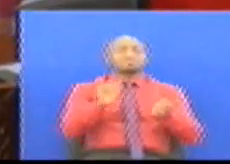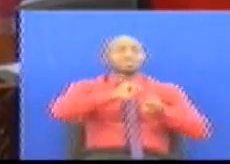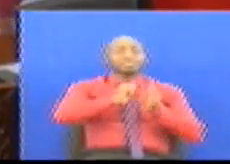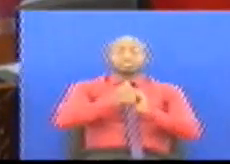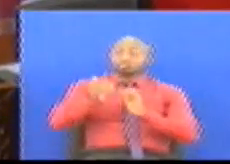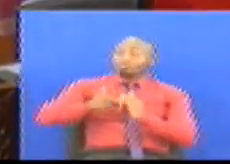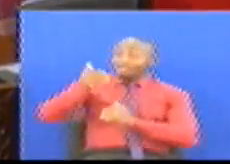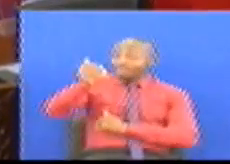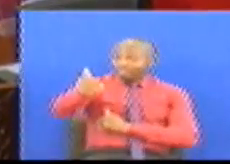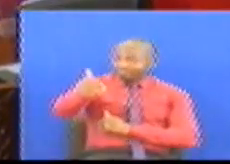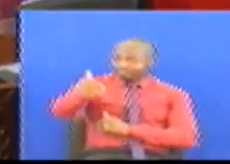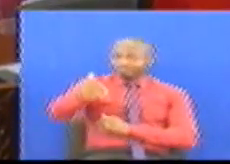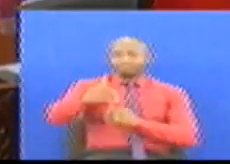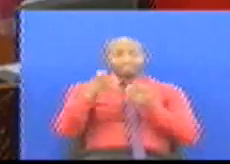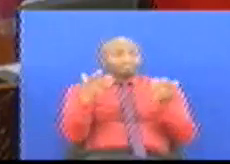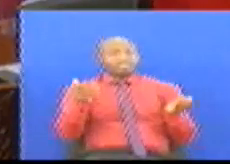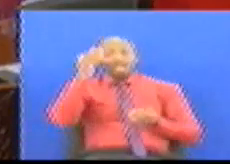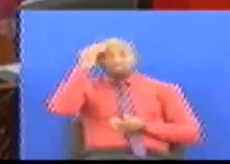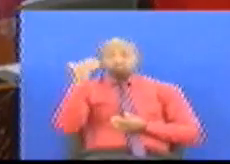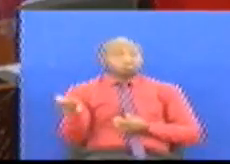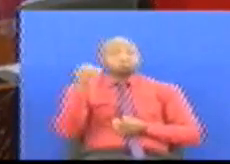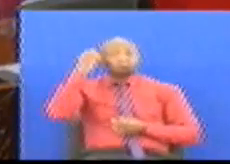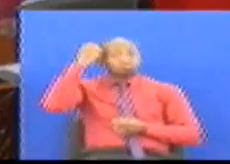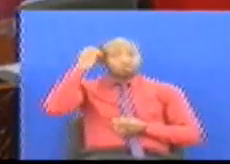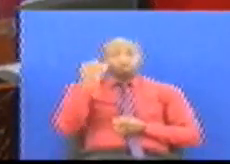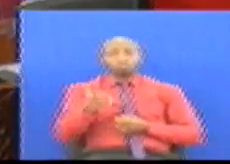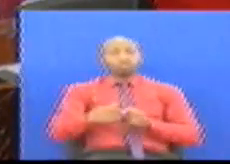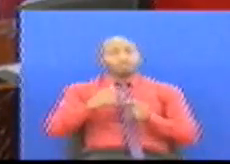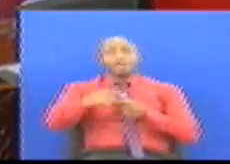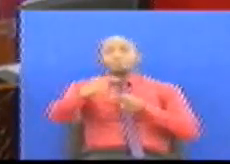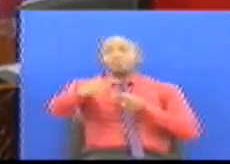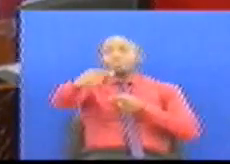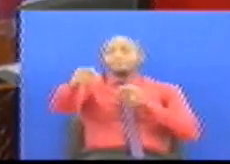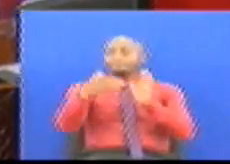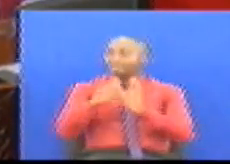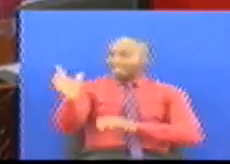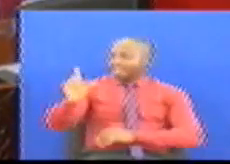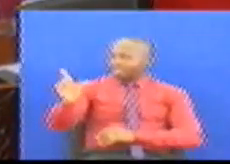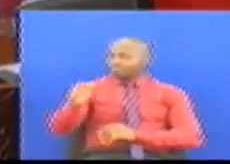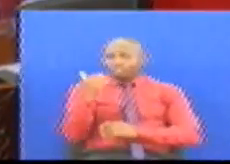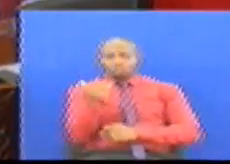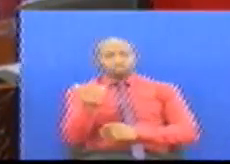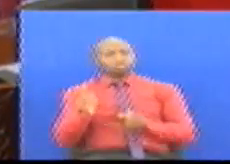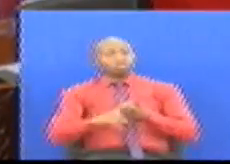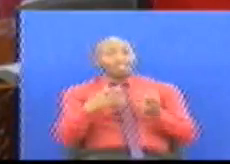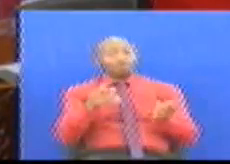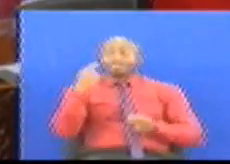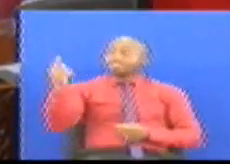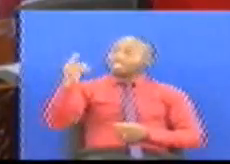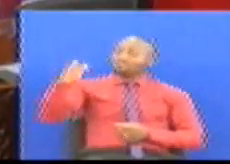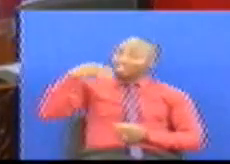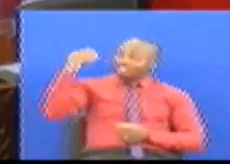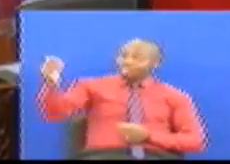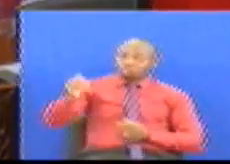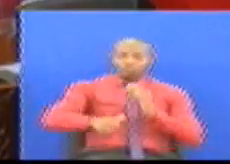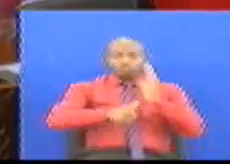hapo baadaye, na istoshe hatujui ugonjwa utaenda mpaka lini na watoto hawa ndio taifa la kesho, ndio